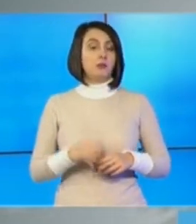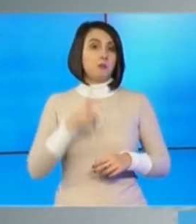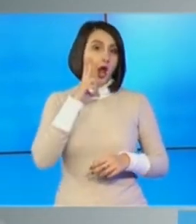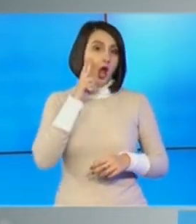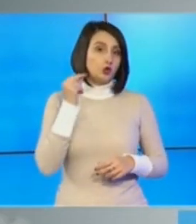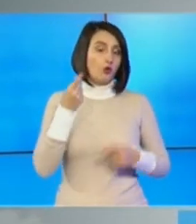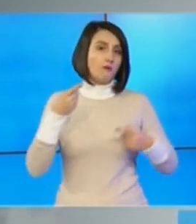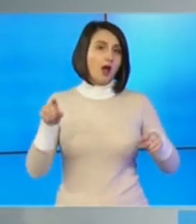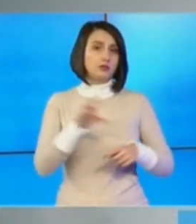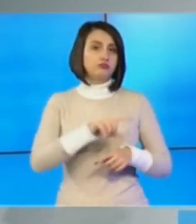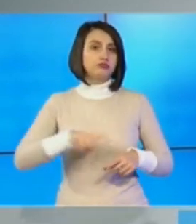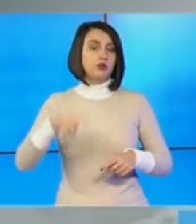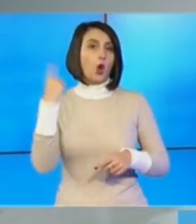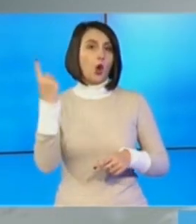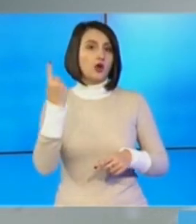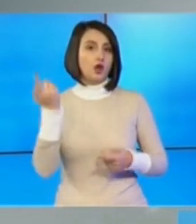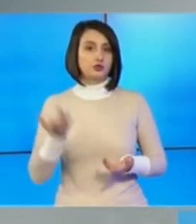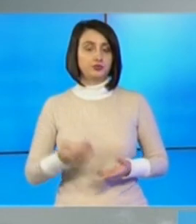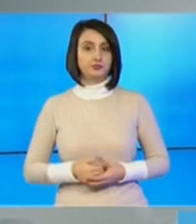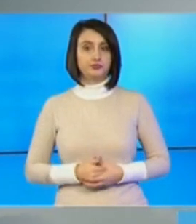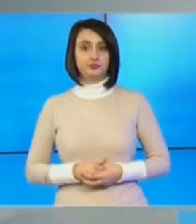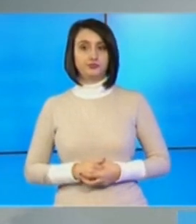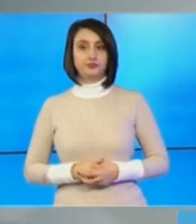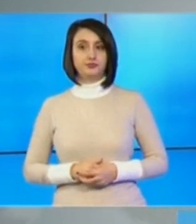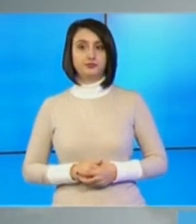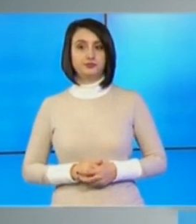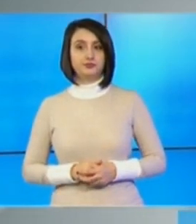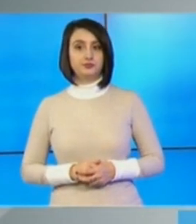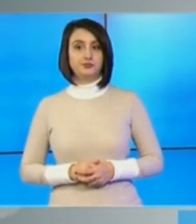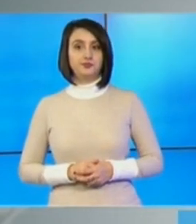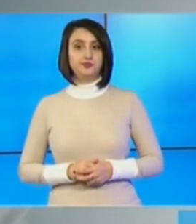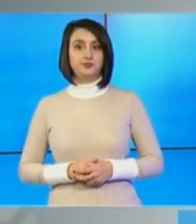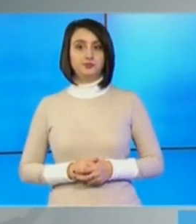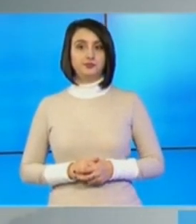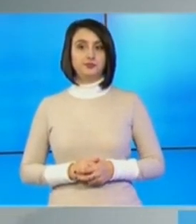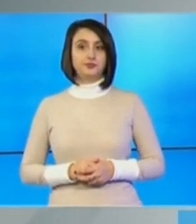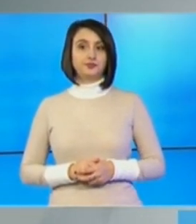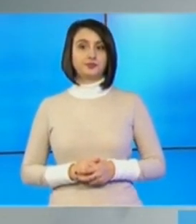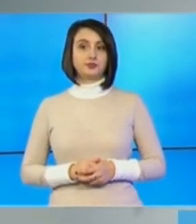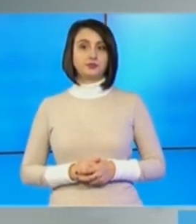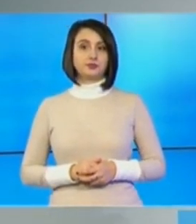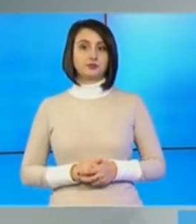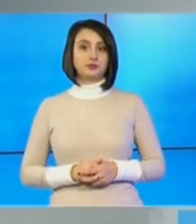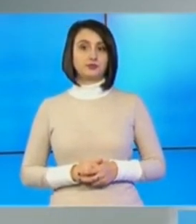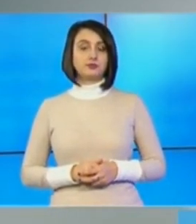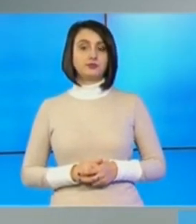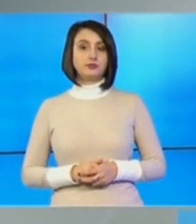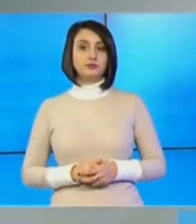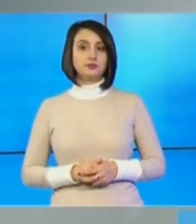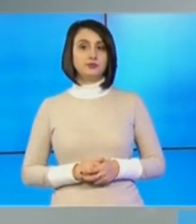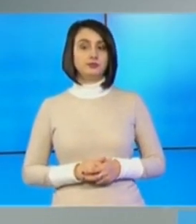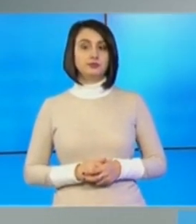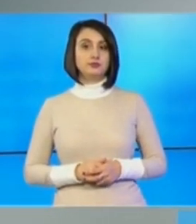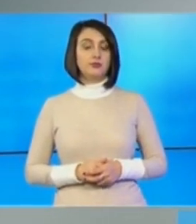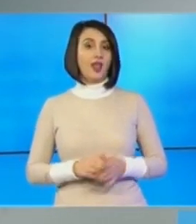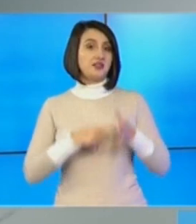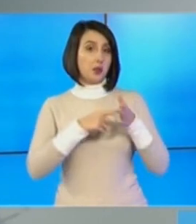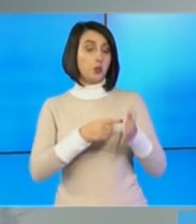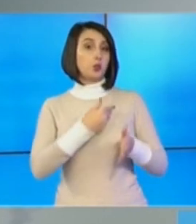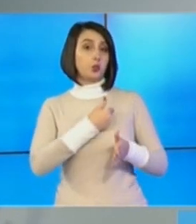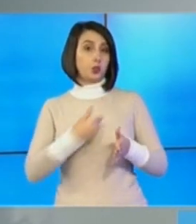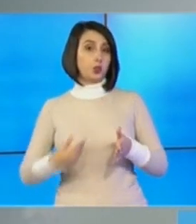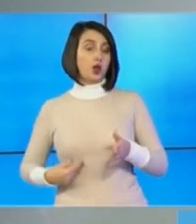De asemenea, și interregional a existat astfel de situații. De la București, de exemplu, am transferat la